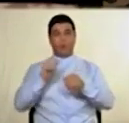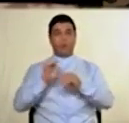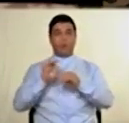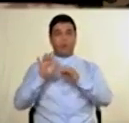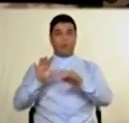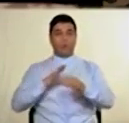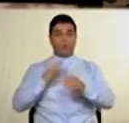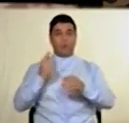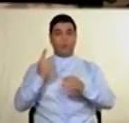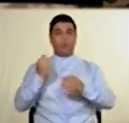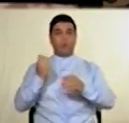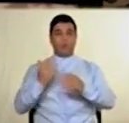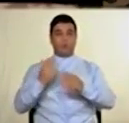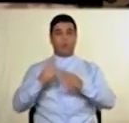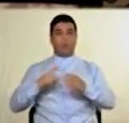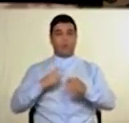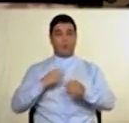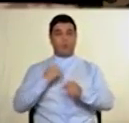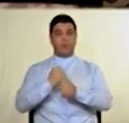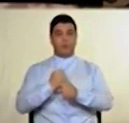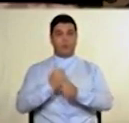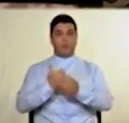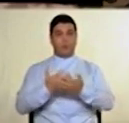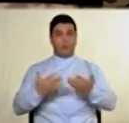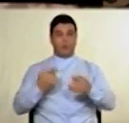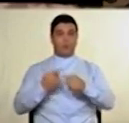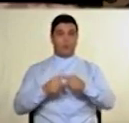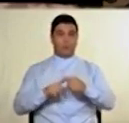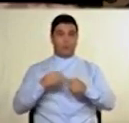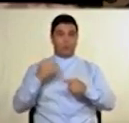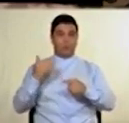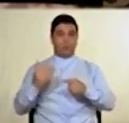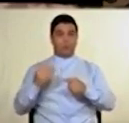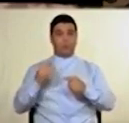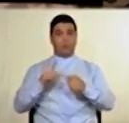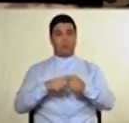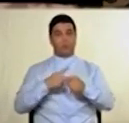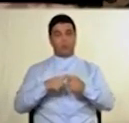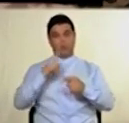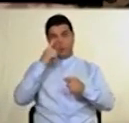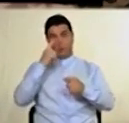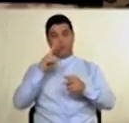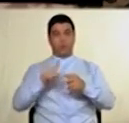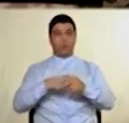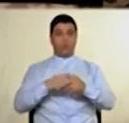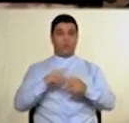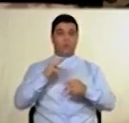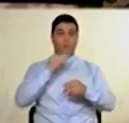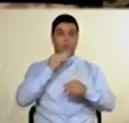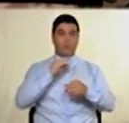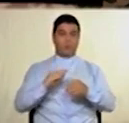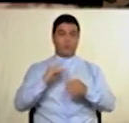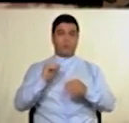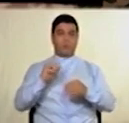bir qancha dehqonchilik mahsulotlari albatta bu yoki Hindiston yoki Misr